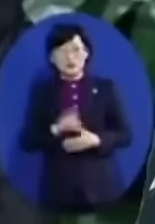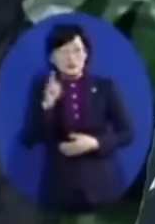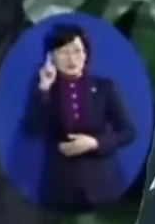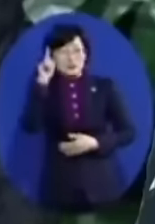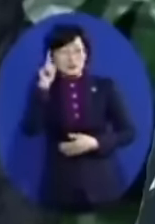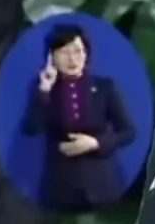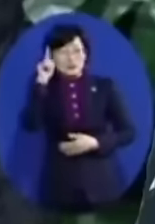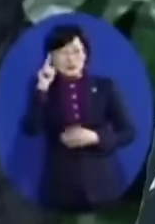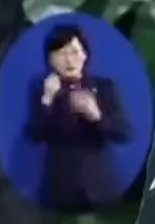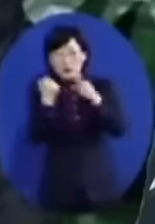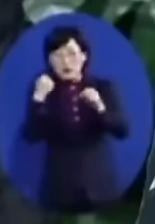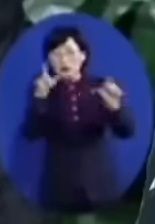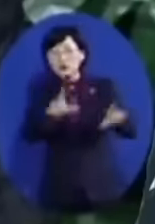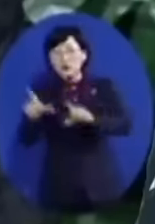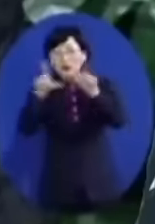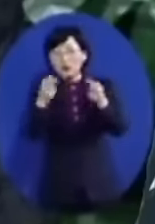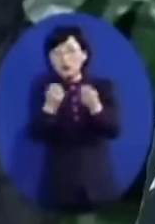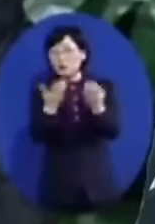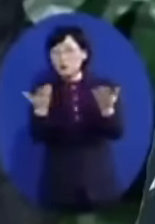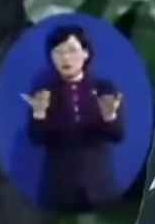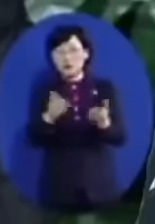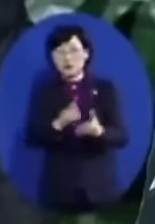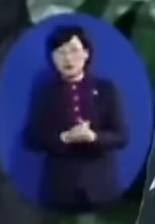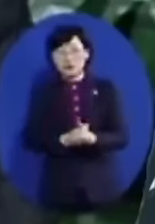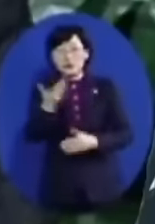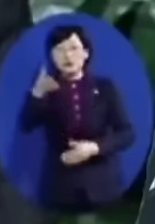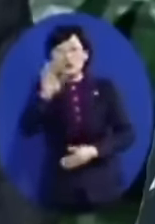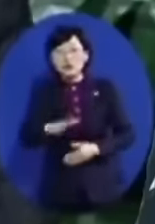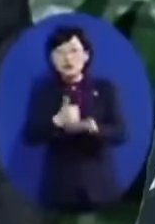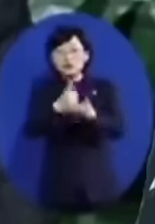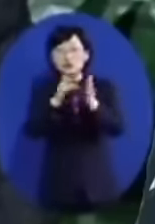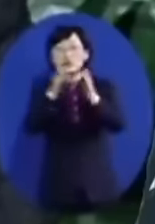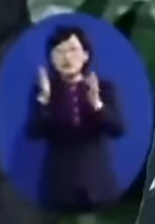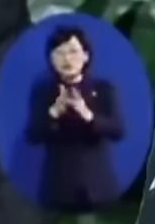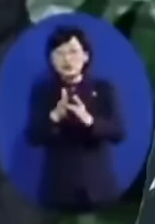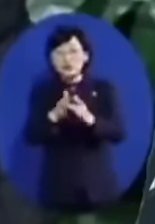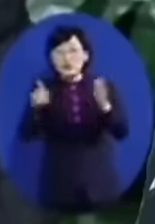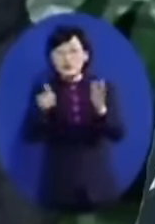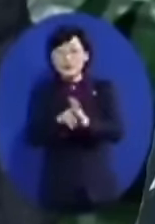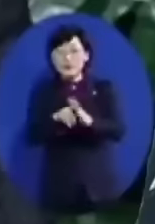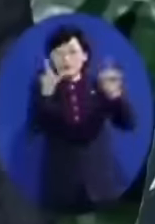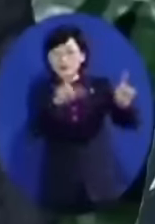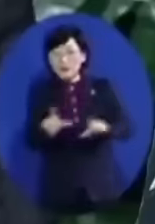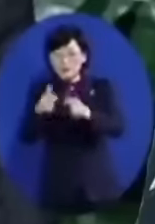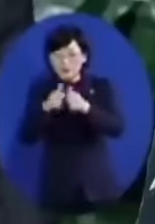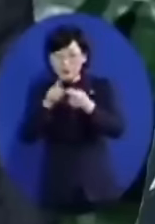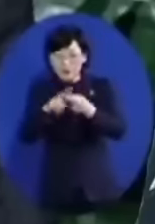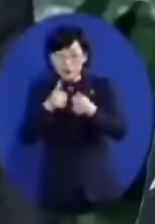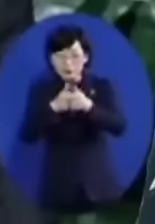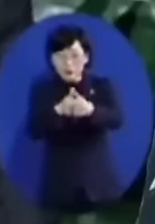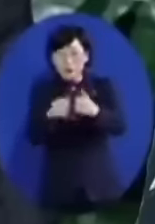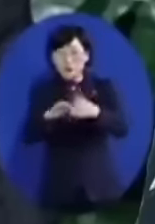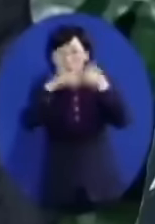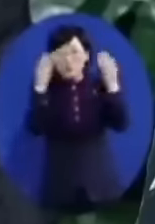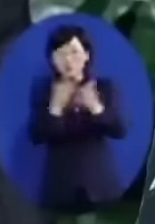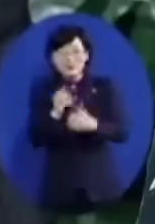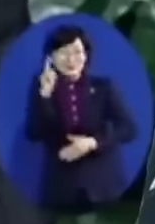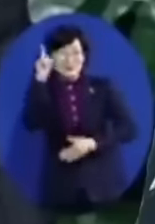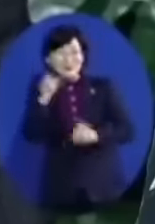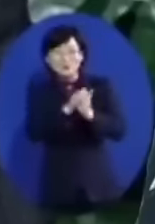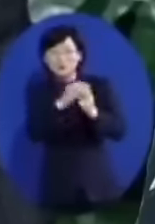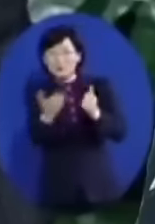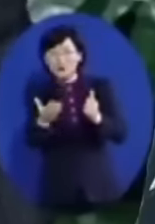스트레스를 피해서 살아갈 도리가 없습니다. 그러나 주 예수님 삶을 따르면 모든 스트레스에서 벗어날 수